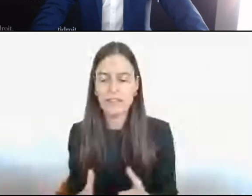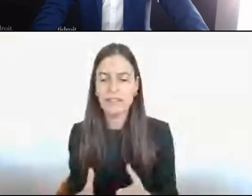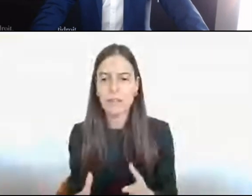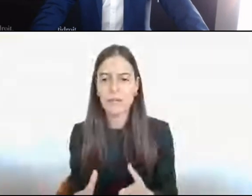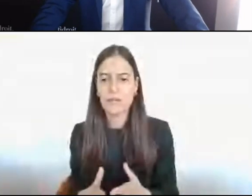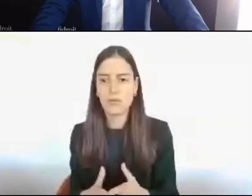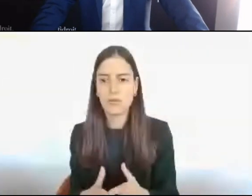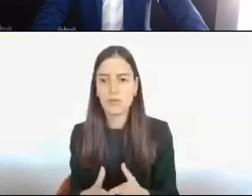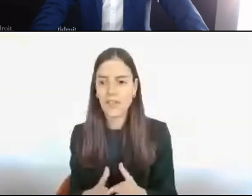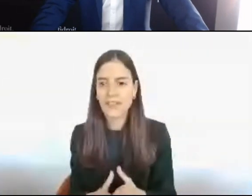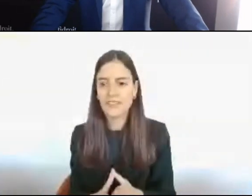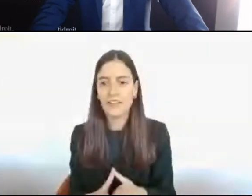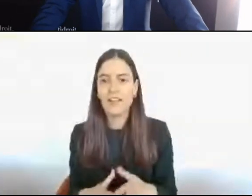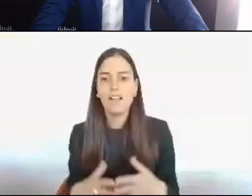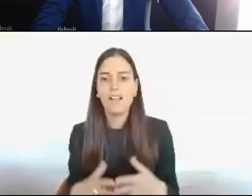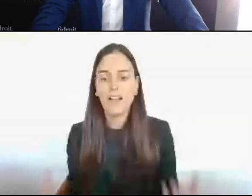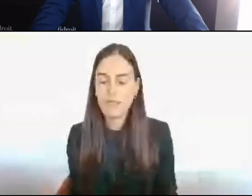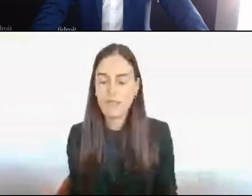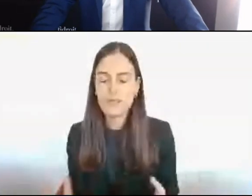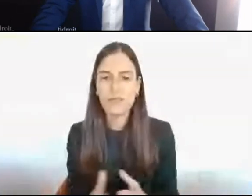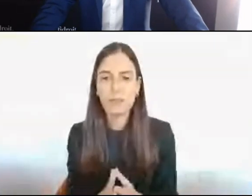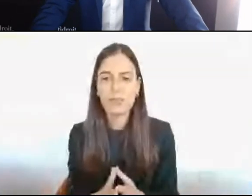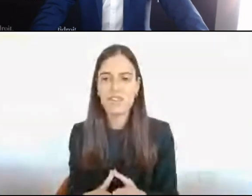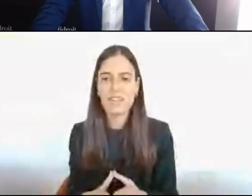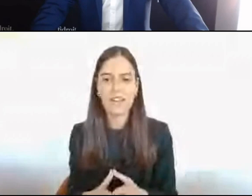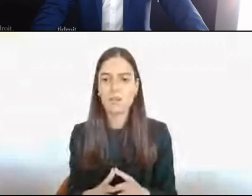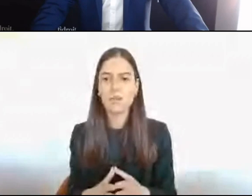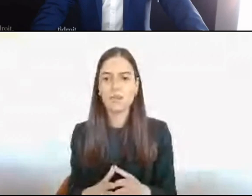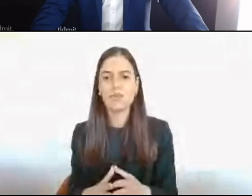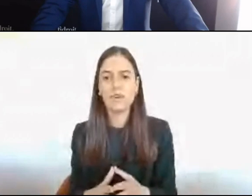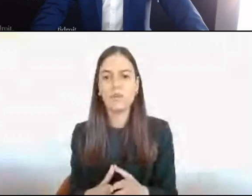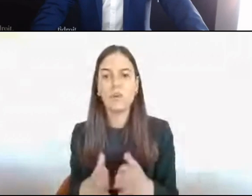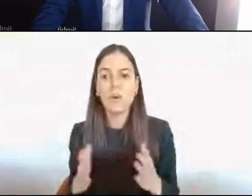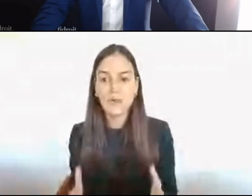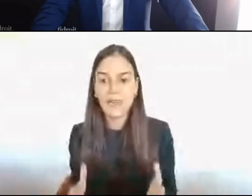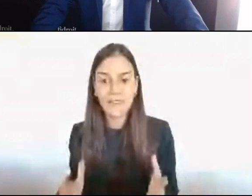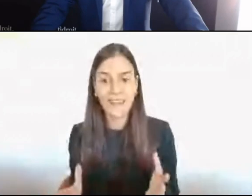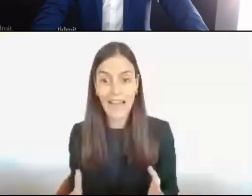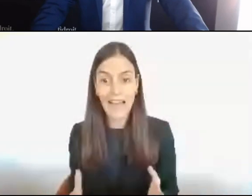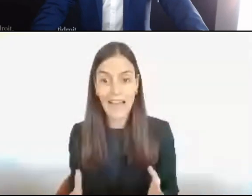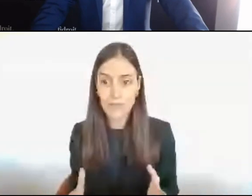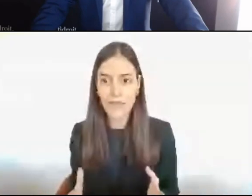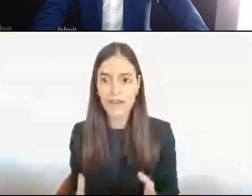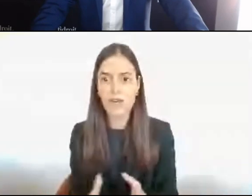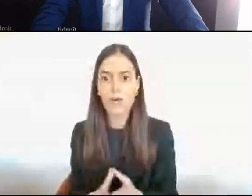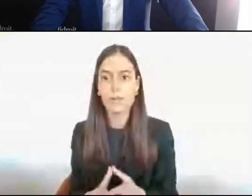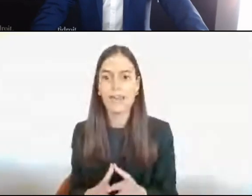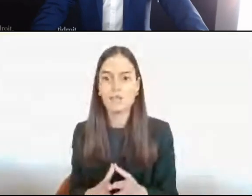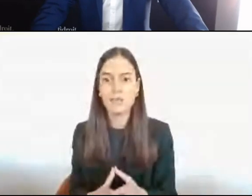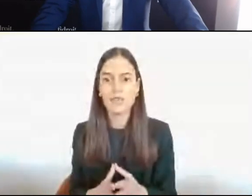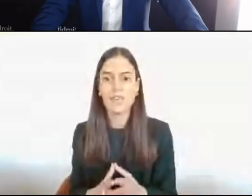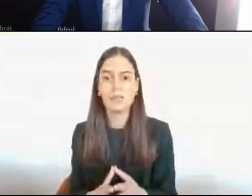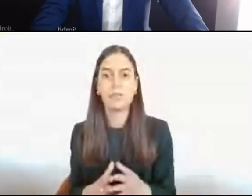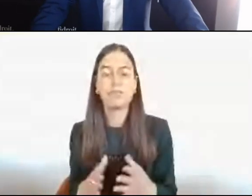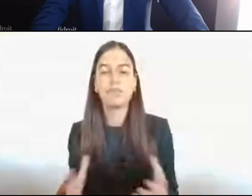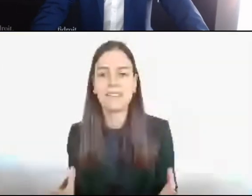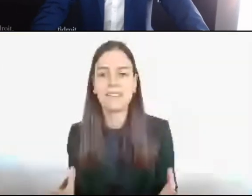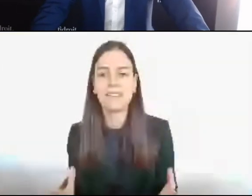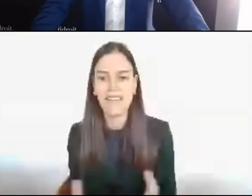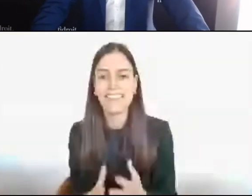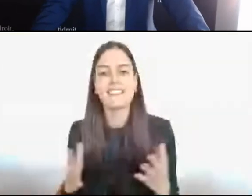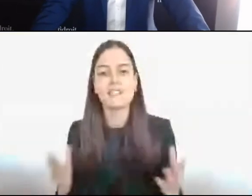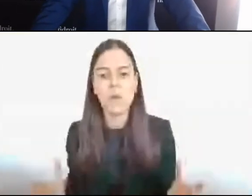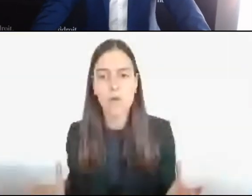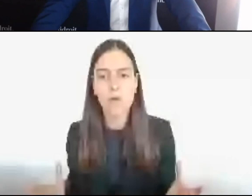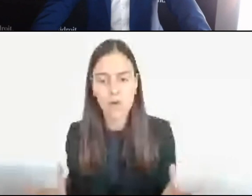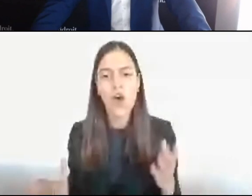gel des pensions de retraite, la fusion des points Agirc-Arrco, qui ont fait que nos retraités actuels ont perdu en termes de pouvoir